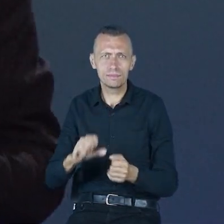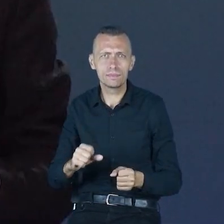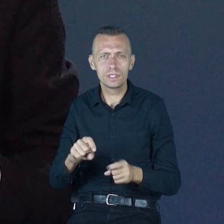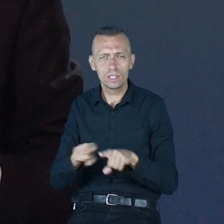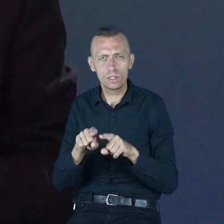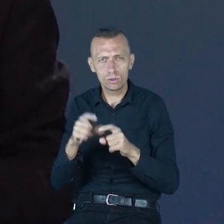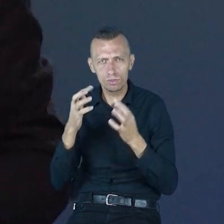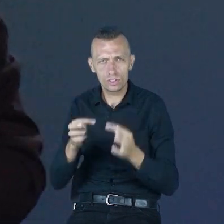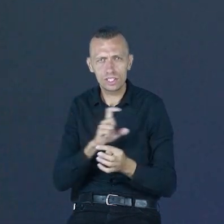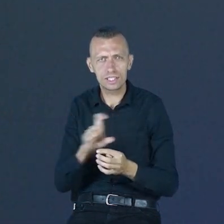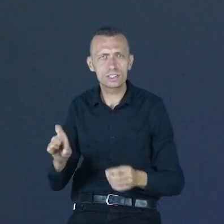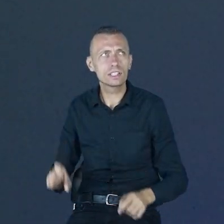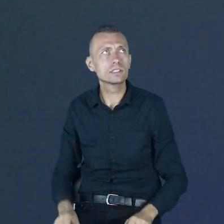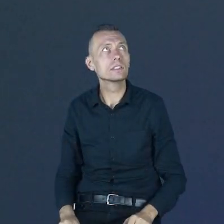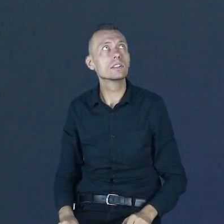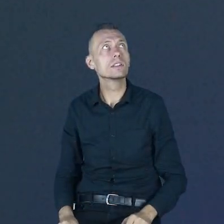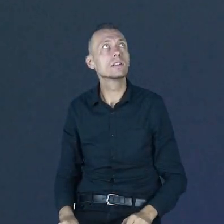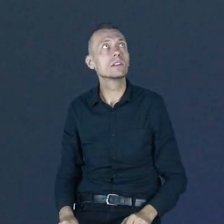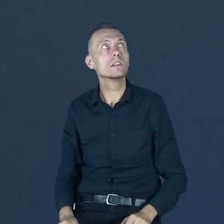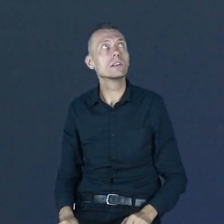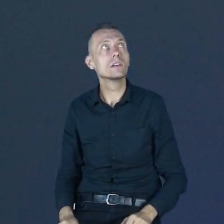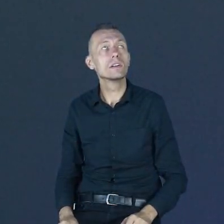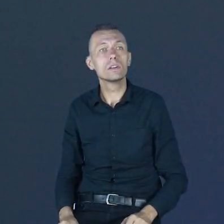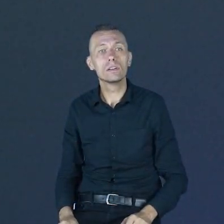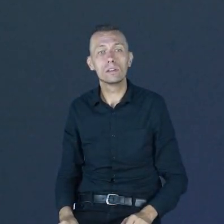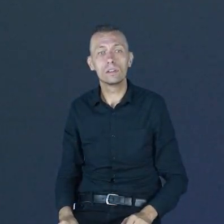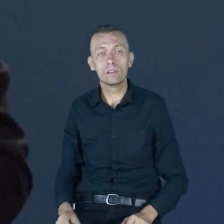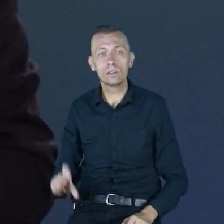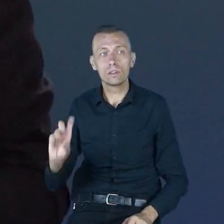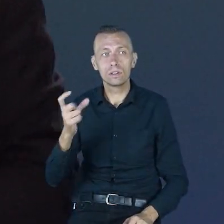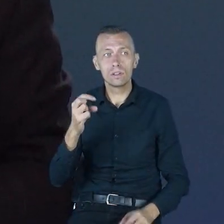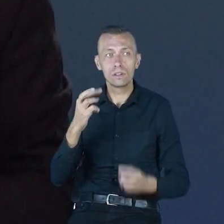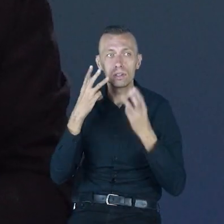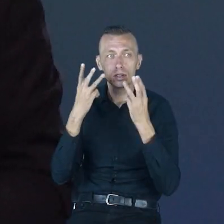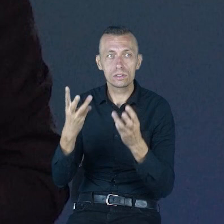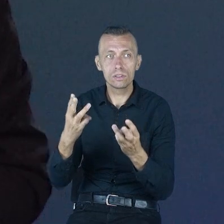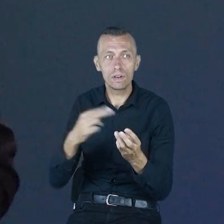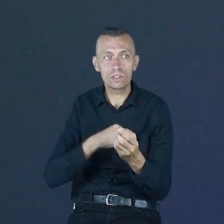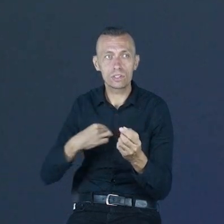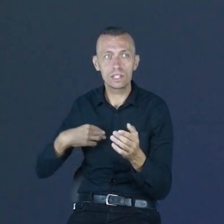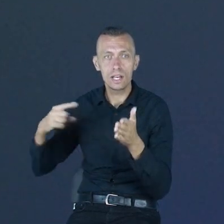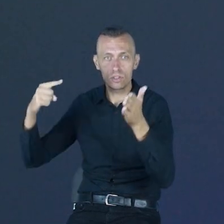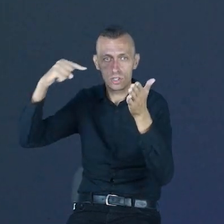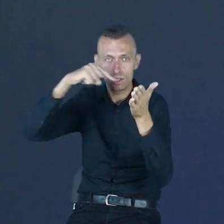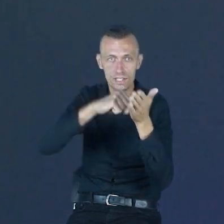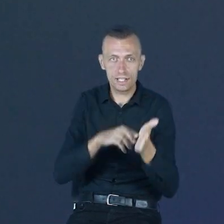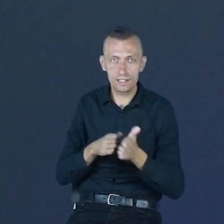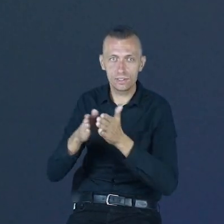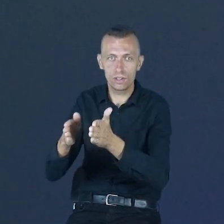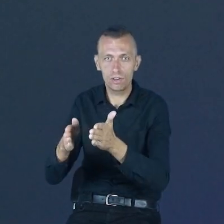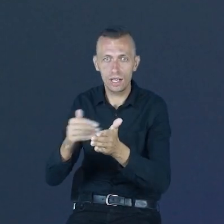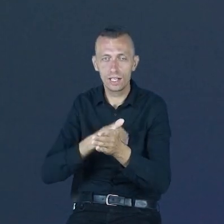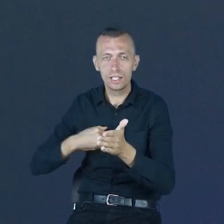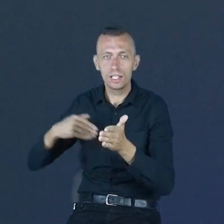szczególnie powinno być naszą ambicją, naszym dążeniem, to nie postawienie na swoim, ale to trzymać się,